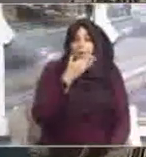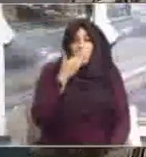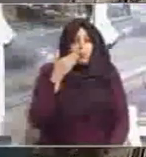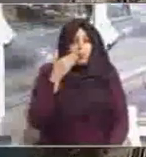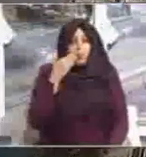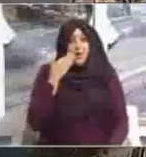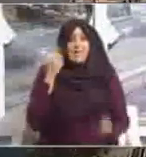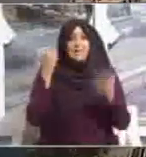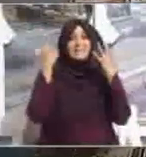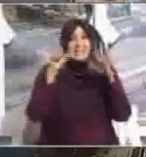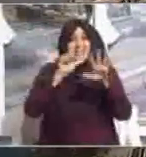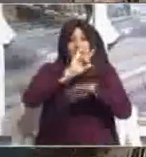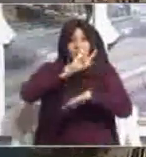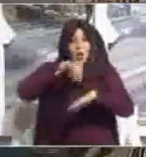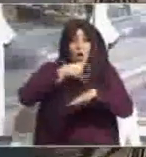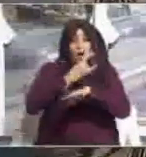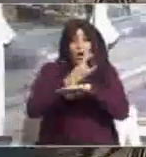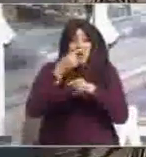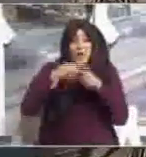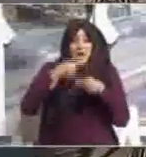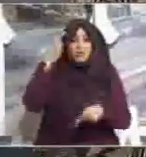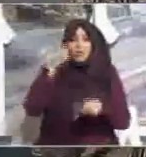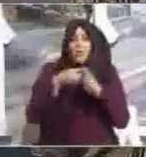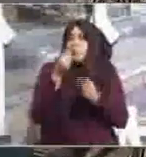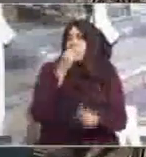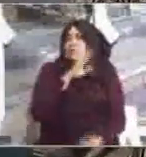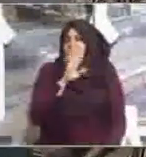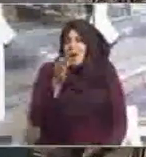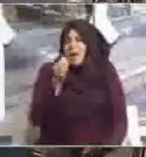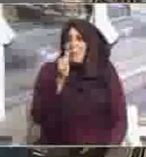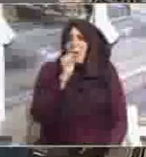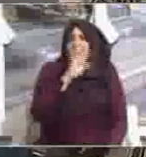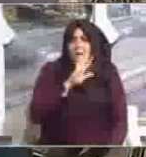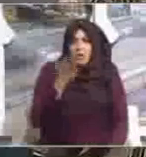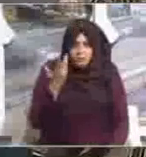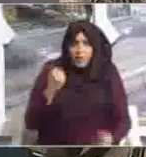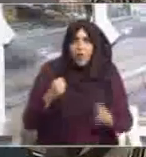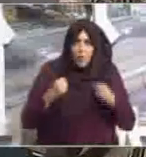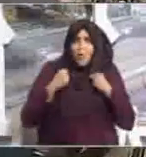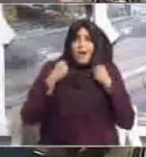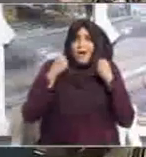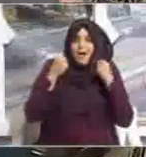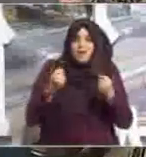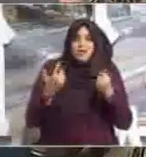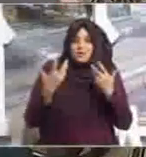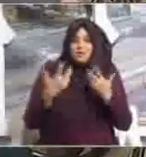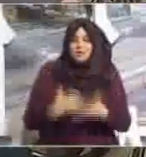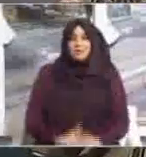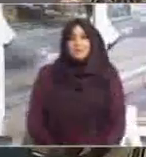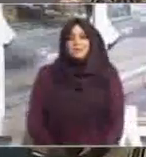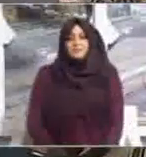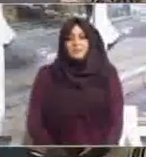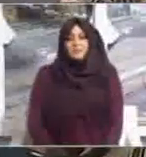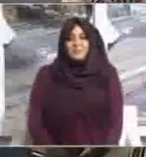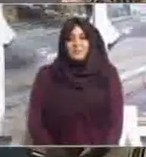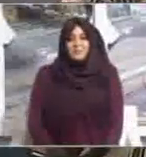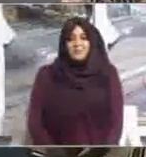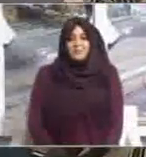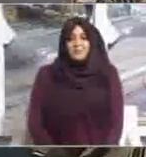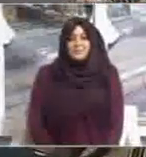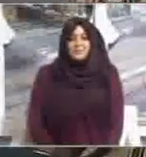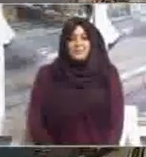يصوم 17 ساعه في النهار لا يشرب لا ياكل، هذه راهي شجاعه هذه قوة كبيره ايوه قوه